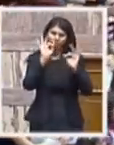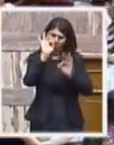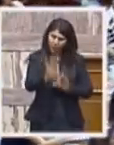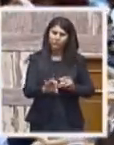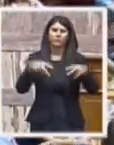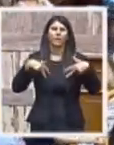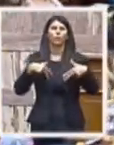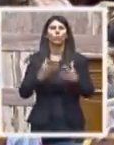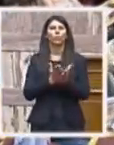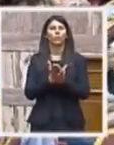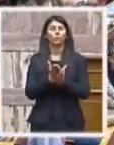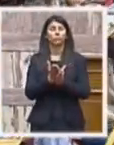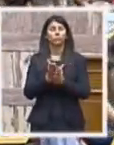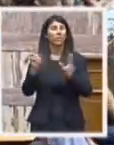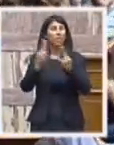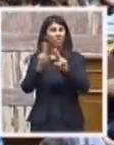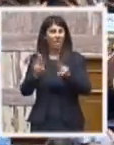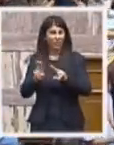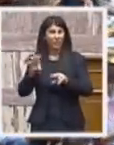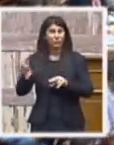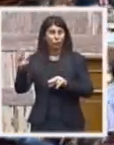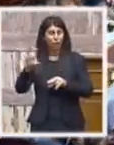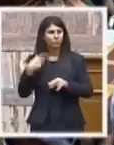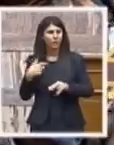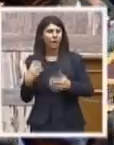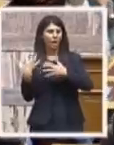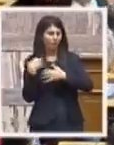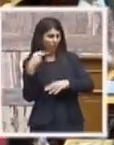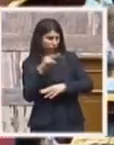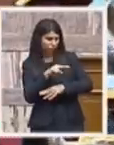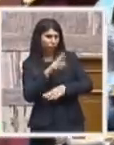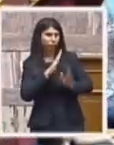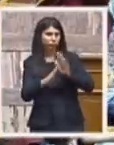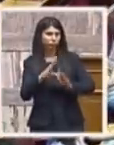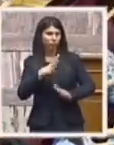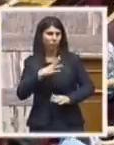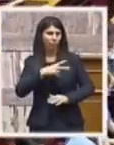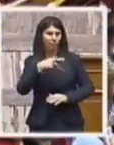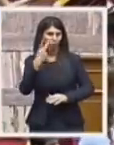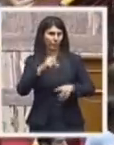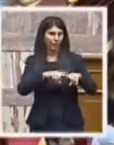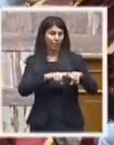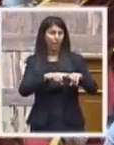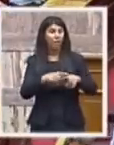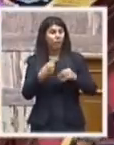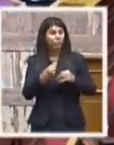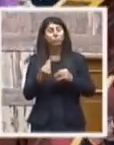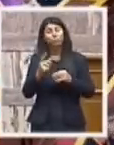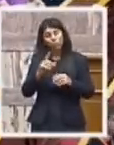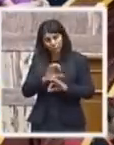Οι φορείς αυτοί θα είναι θεσμοφύλακες και θα προασπίζονται τα ανθρώπινα δικαιώματα, εξασφαλίζοντας ισονομία και